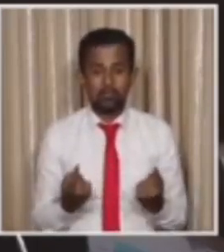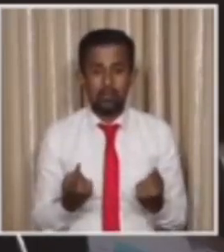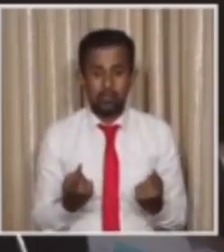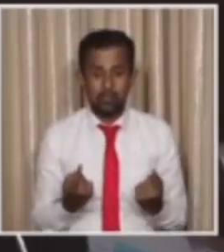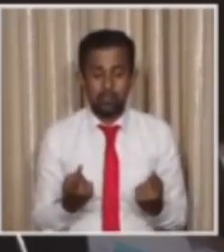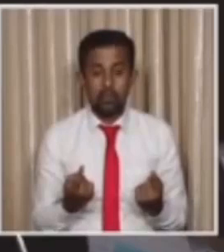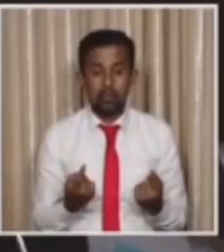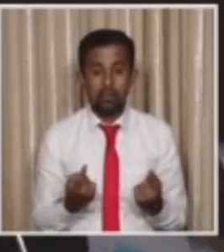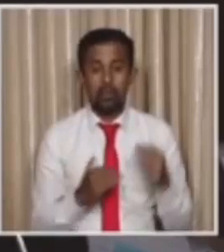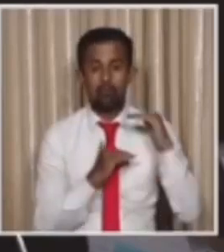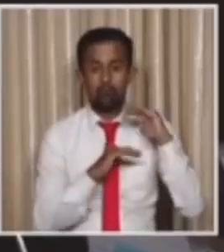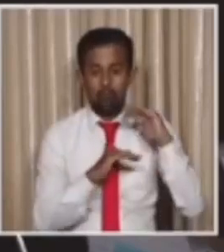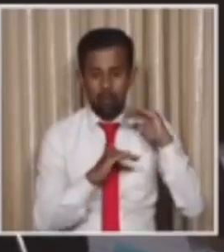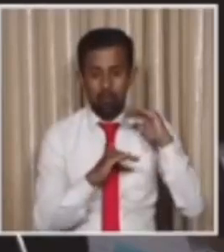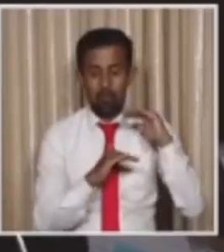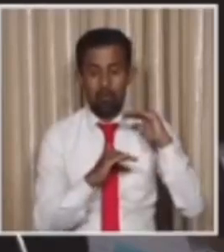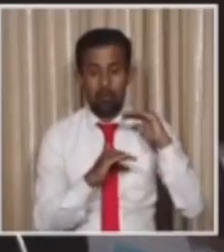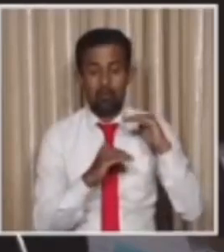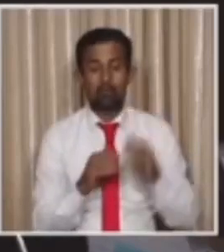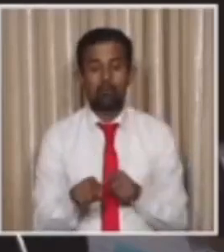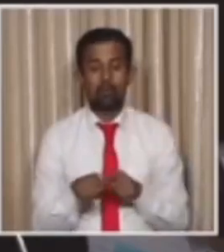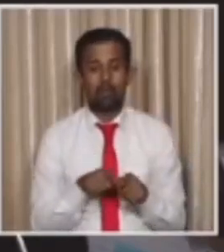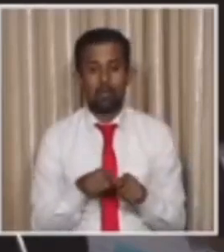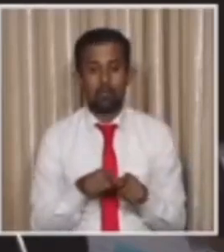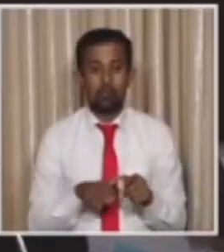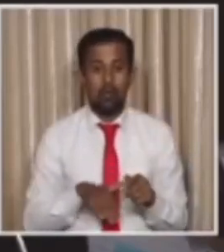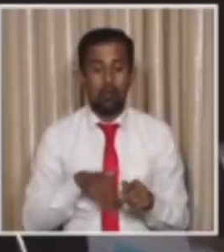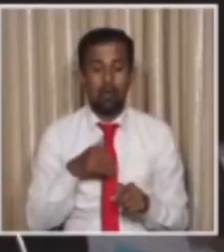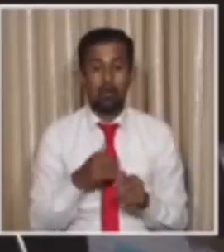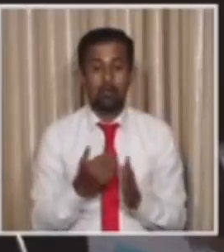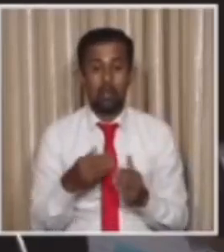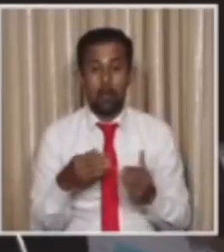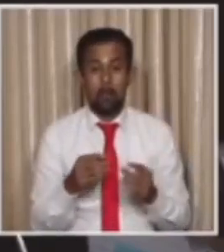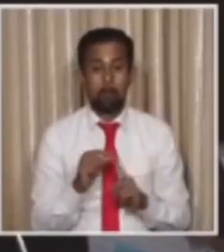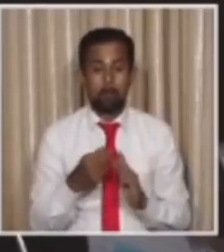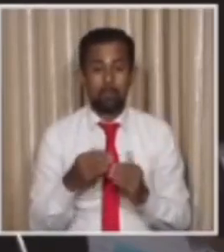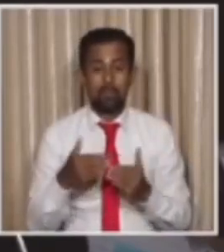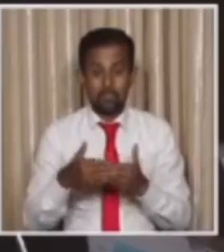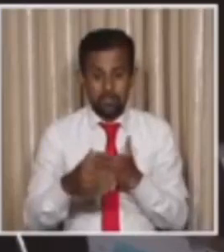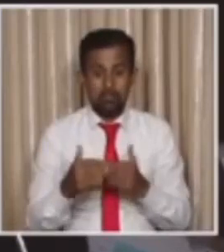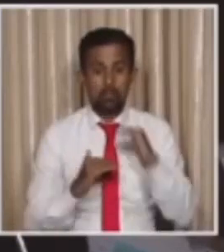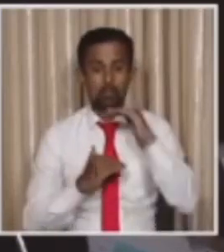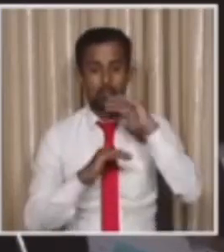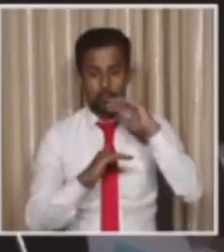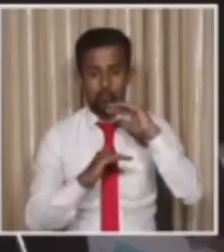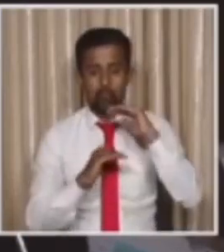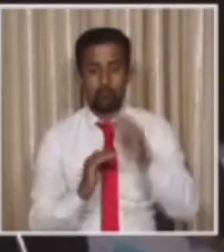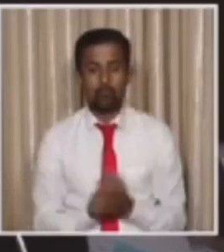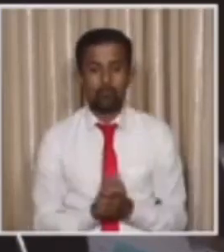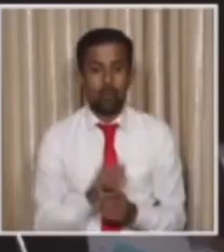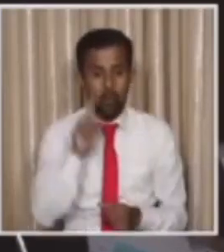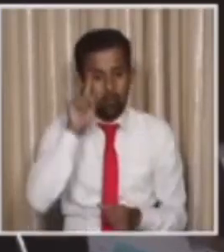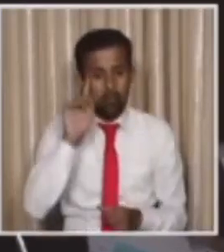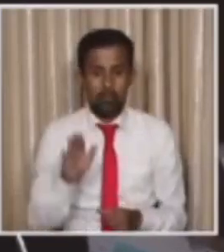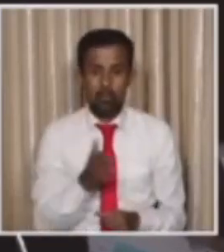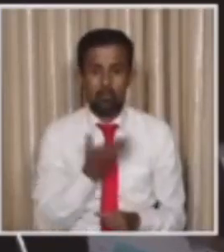ෆයිනෑන්සි නීඩ් එකට සීමා පැනවීම විසින්, ඒ වගේම ප්‍රාථමික ශේෂයට එහෙම නැත්නම් ප්‍රයිමරි බැලන්ස් එකට සීමා පැනවීම විසින් යම් බලාපොරොත්තුවක්